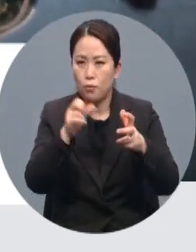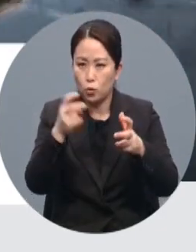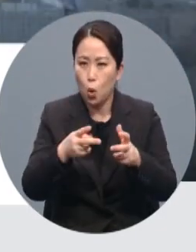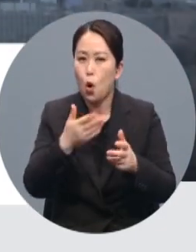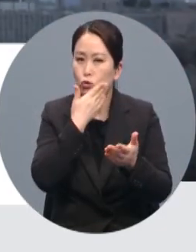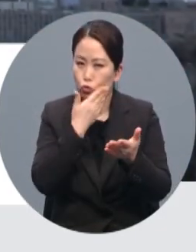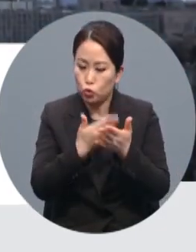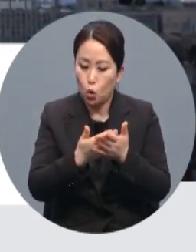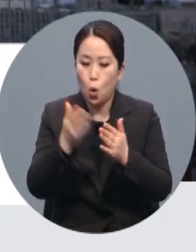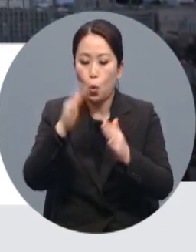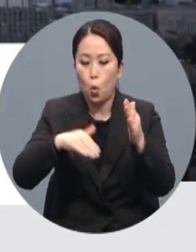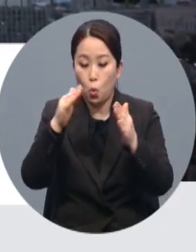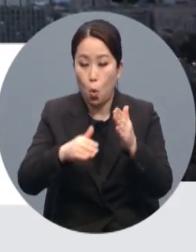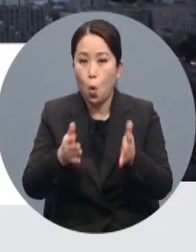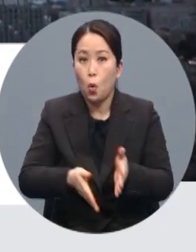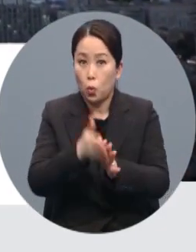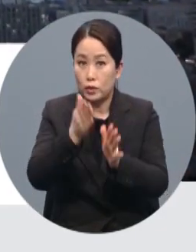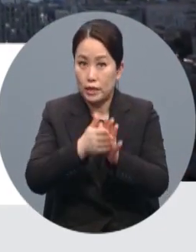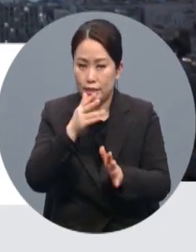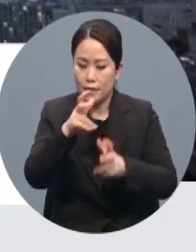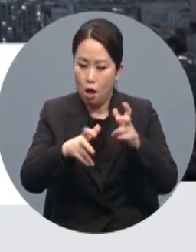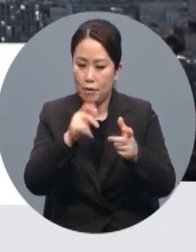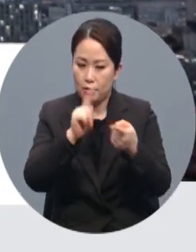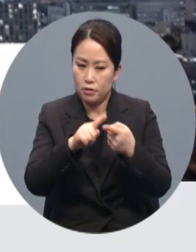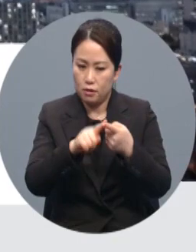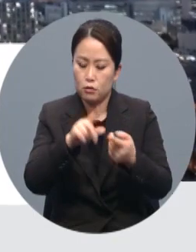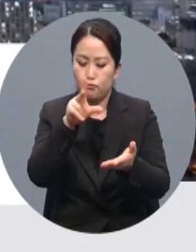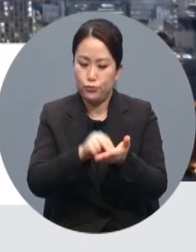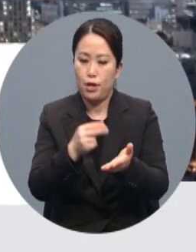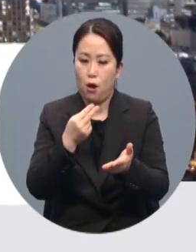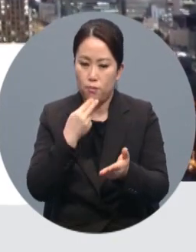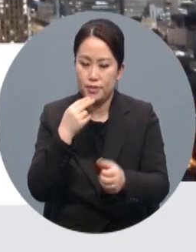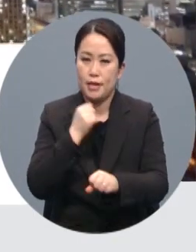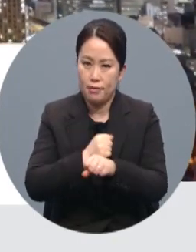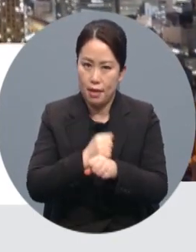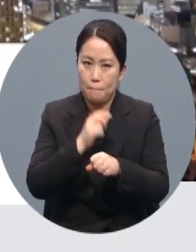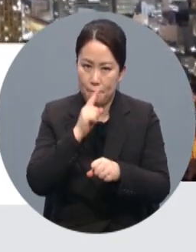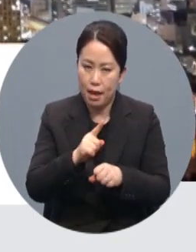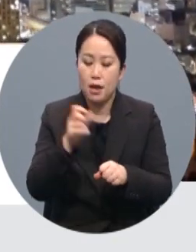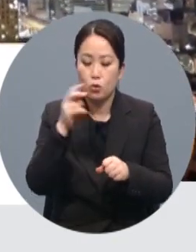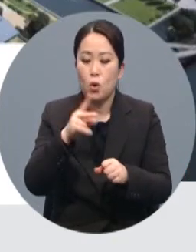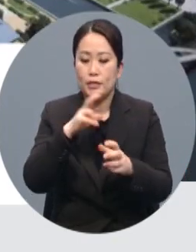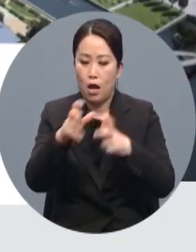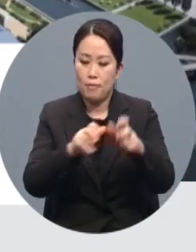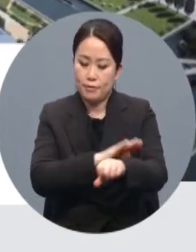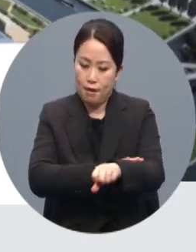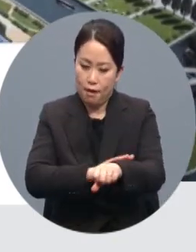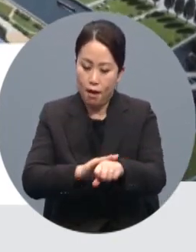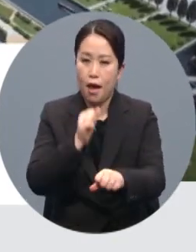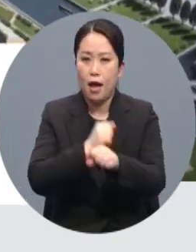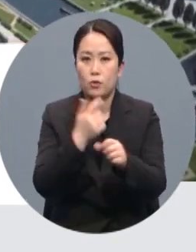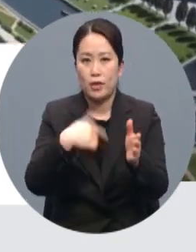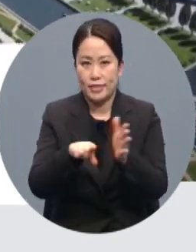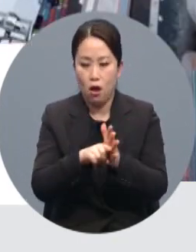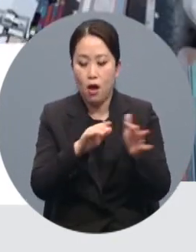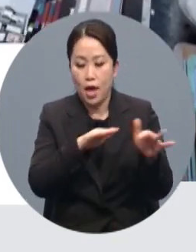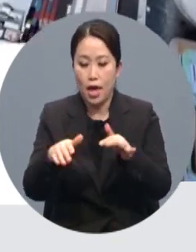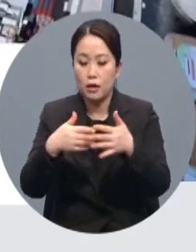콘텐츠 사업에는 전혀 지장이 없습니다. 그런 사업이 잘 추진되도록 저희 해양수산부는